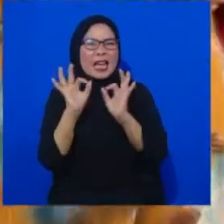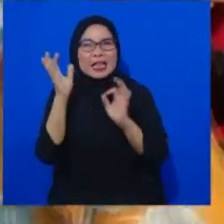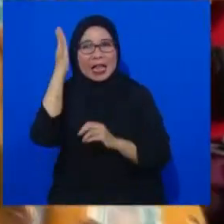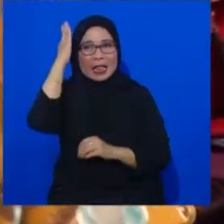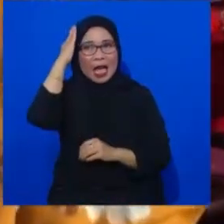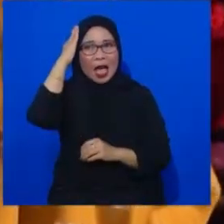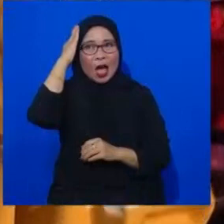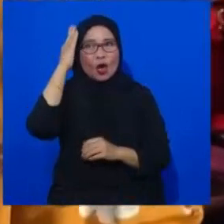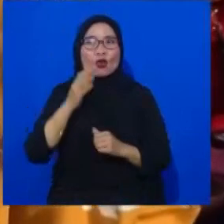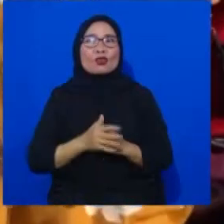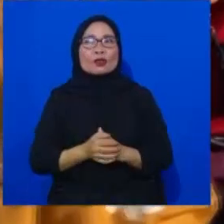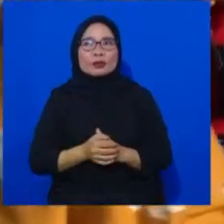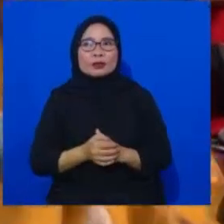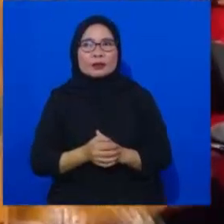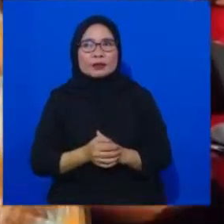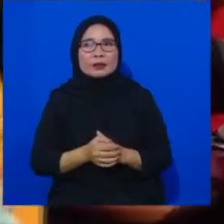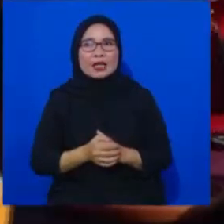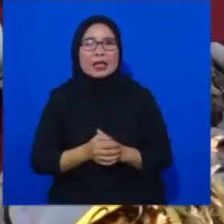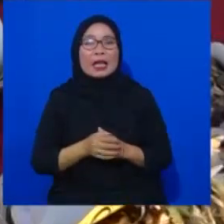nggak tahu ya, tapi Surabaya.